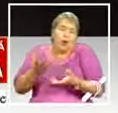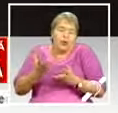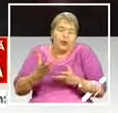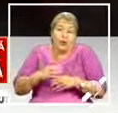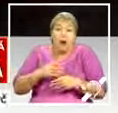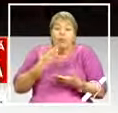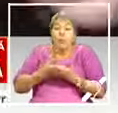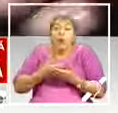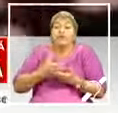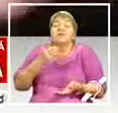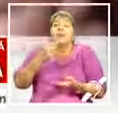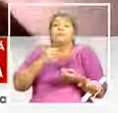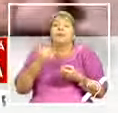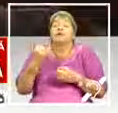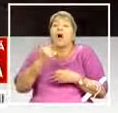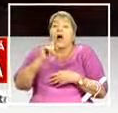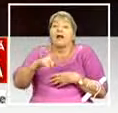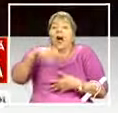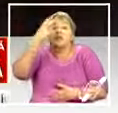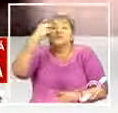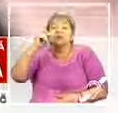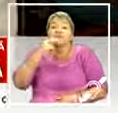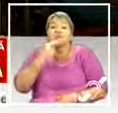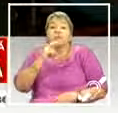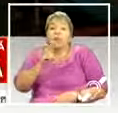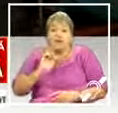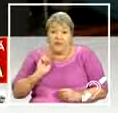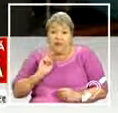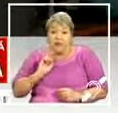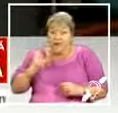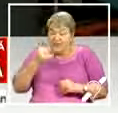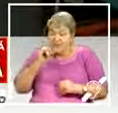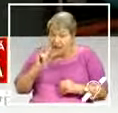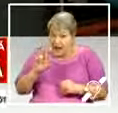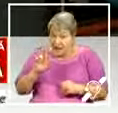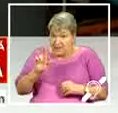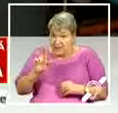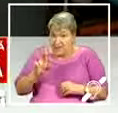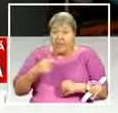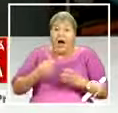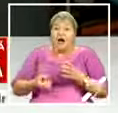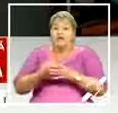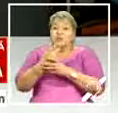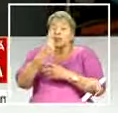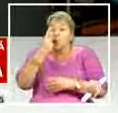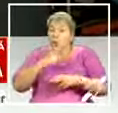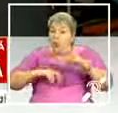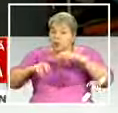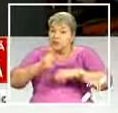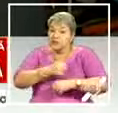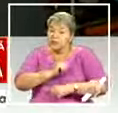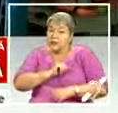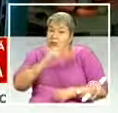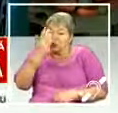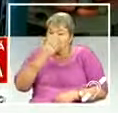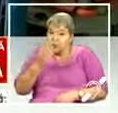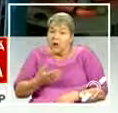motiv pentru care a fost sesizată și poliția, dar în acest caz a început o anchetă și inspectoratul